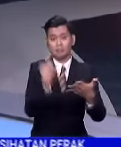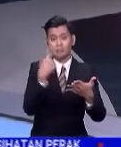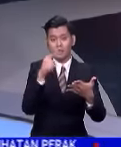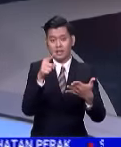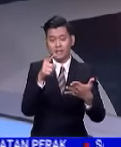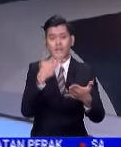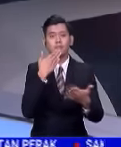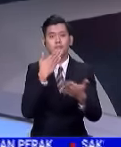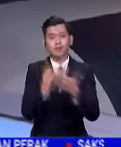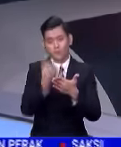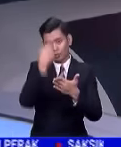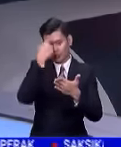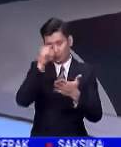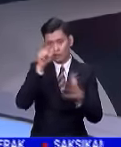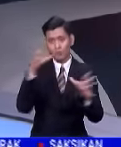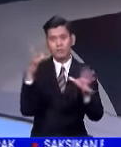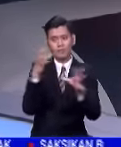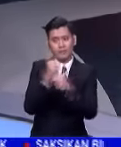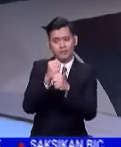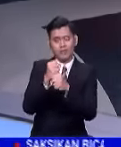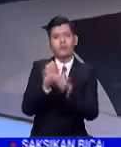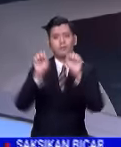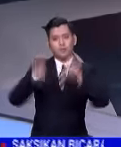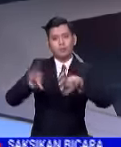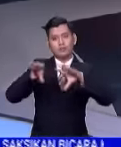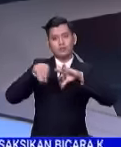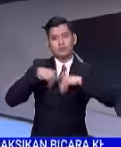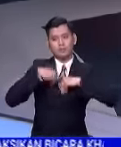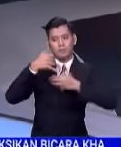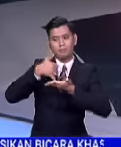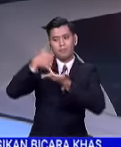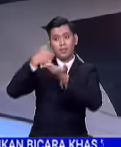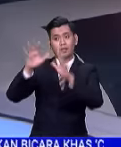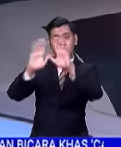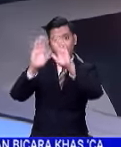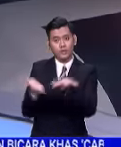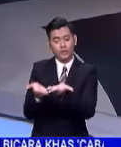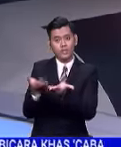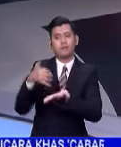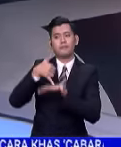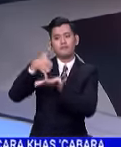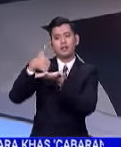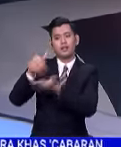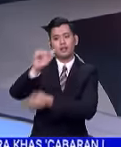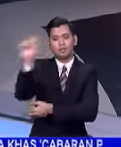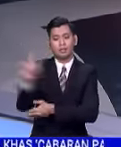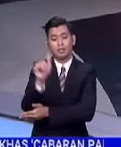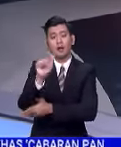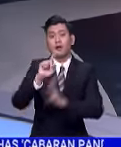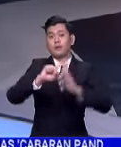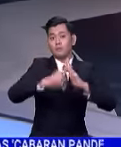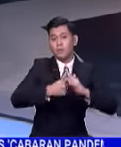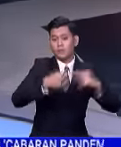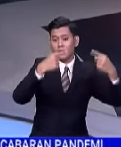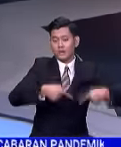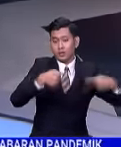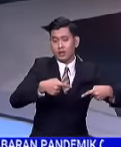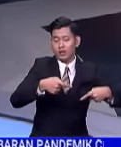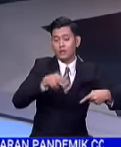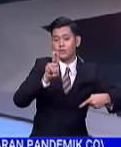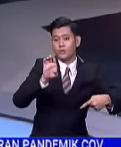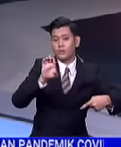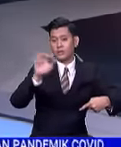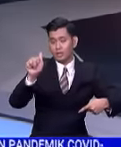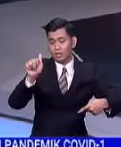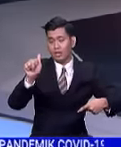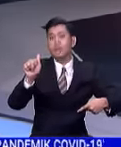perlawanan kelayakan Piala Dunia 2022, Piala Asia 2023 bermula dengan menentang Emiriah Arab Bersatu UAE pada 3 Jun